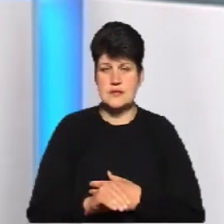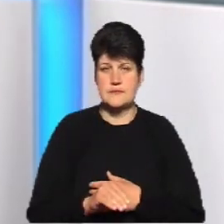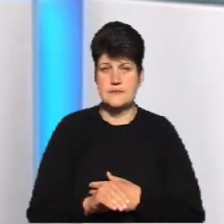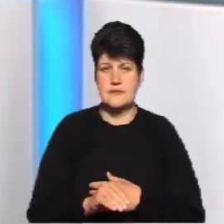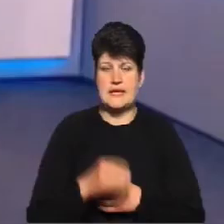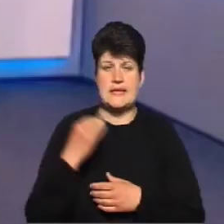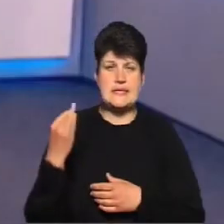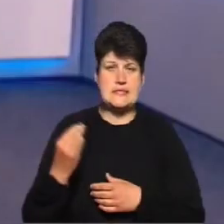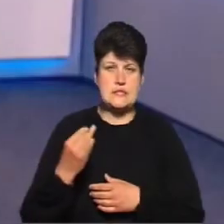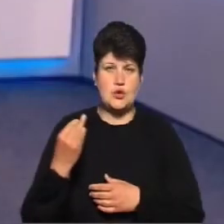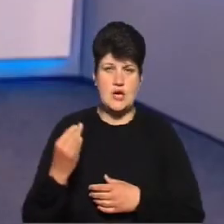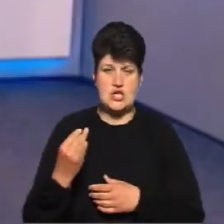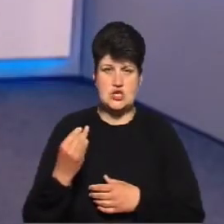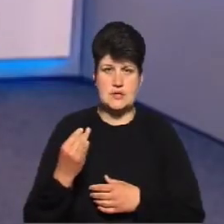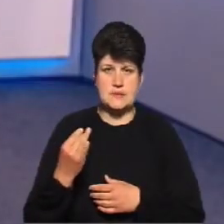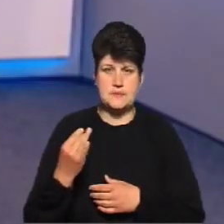історичних